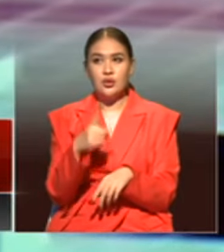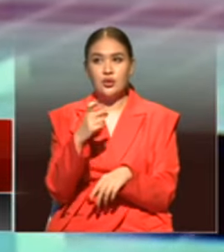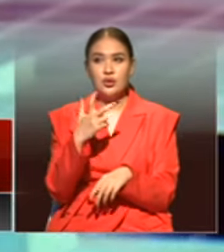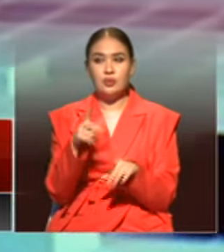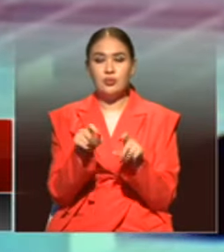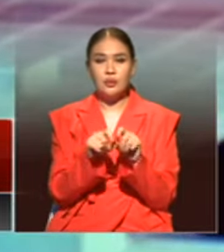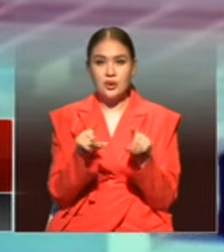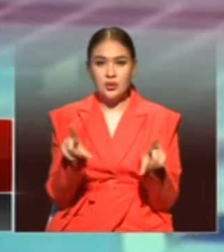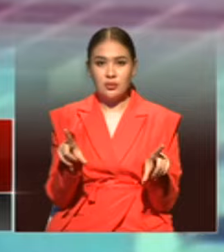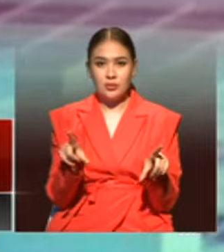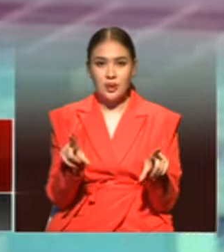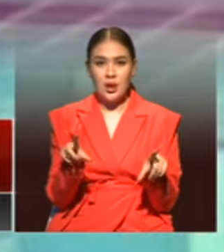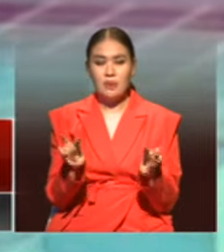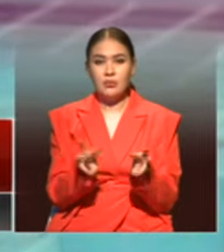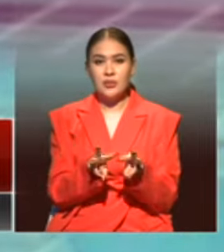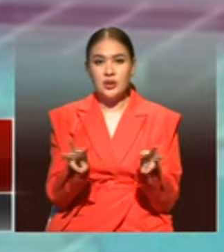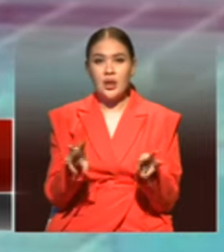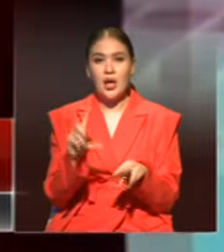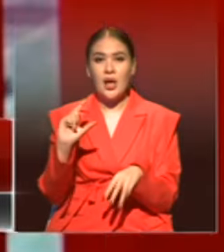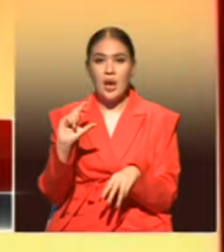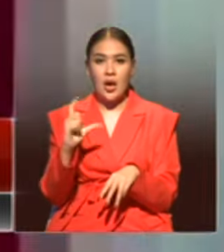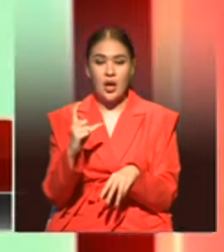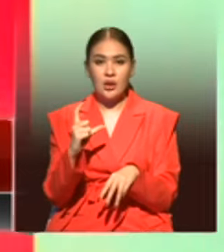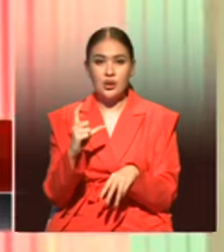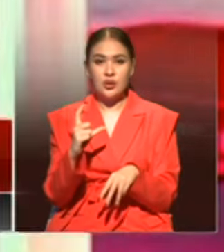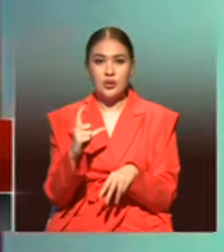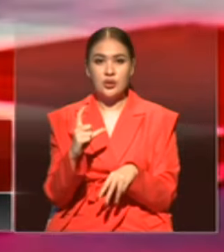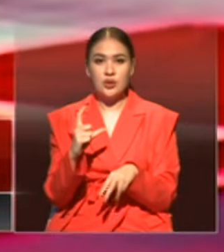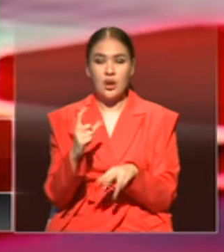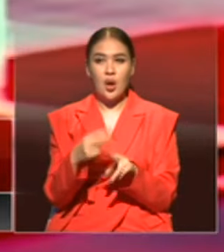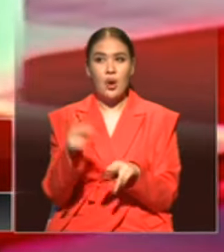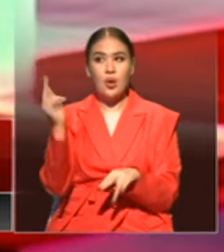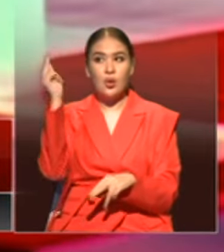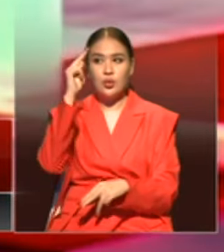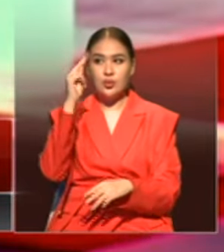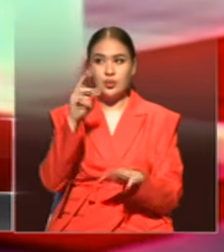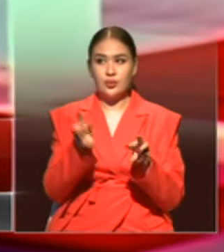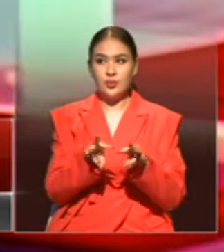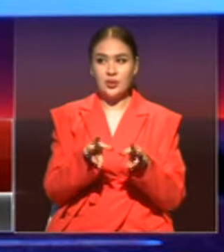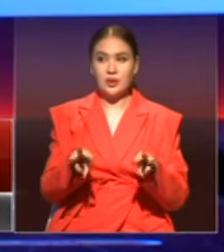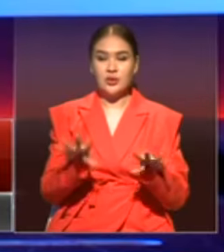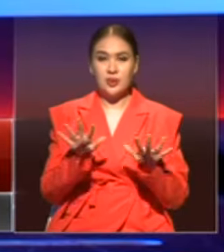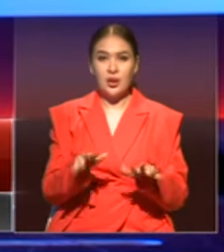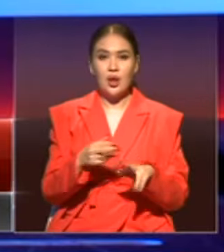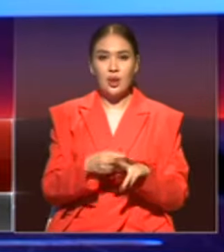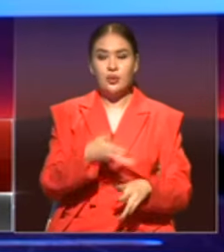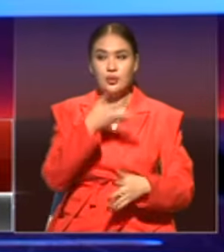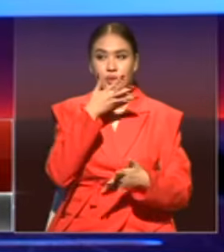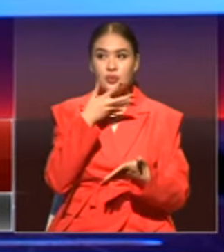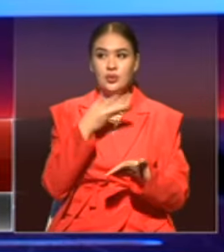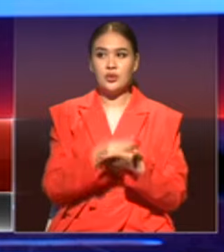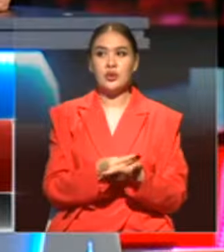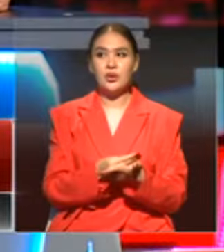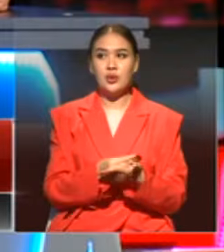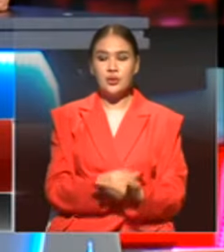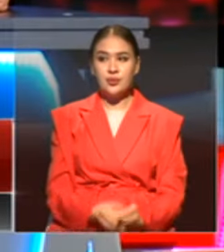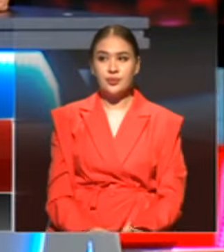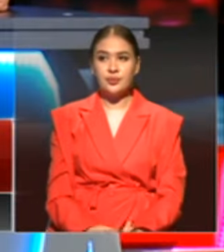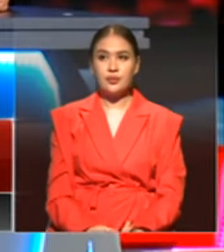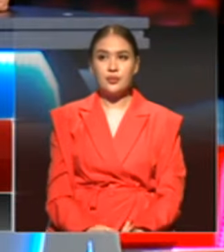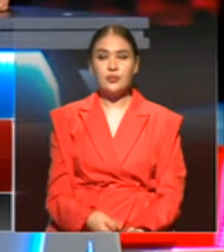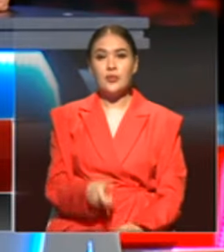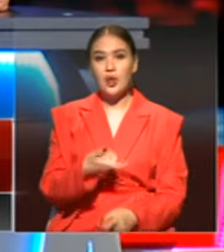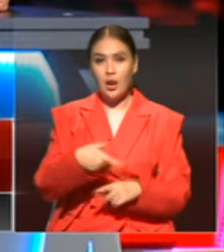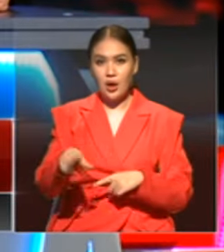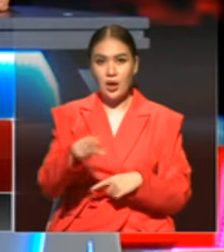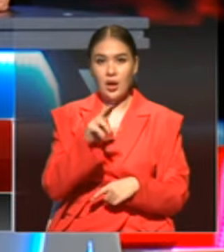қойып, министр экология министрімен, жаңағы оқу ағарту министрлігіне өзінің ұсынысын бердім, жаңағы дорожная карта дейміз